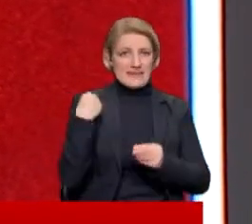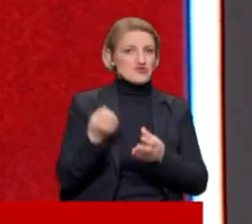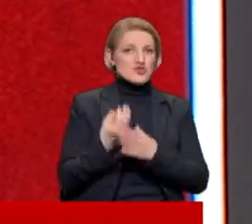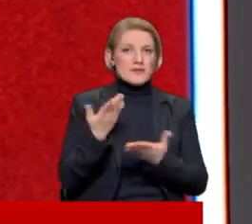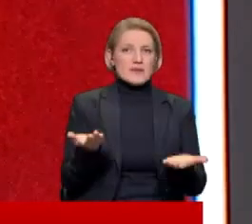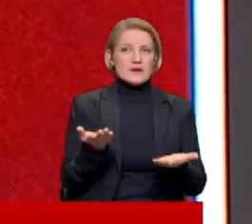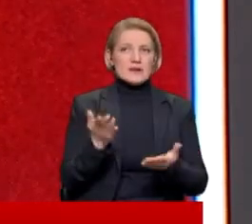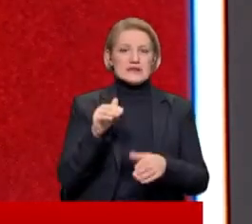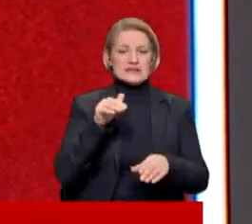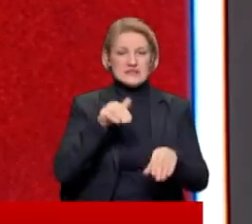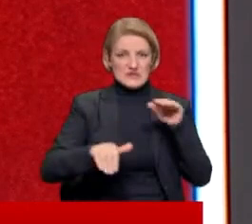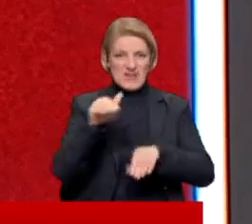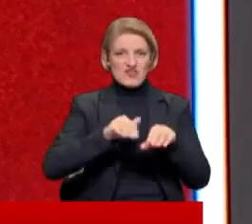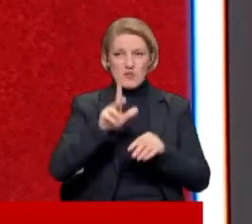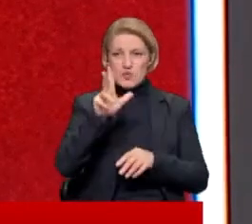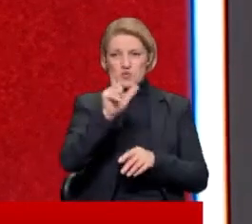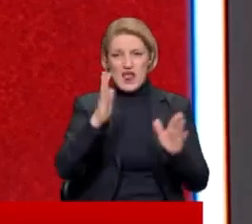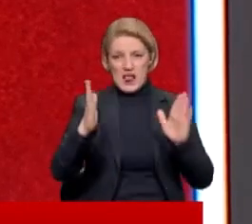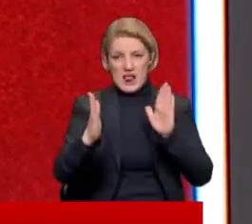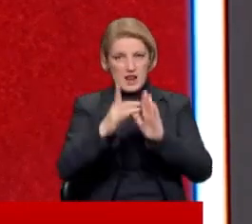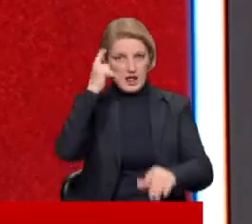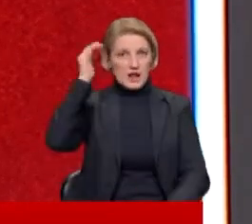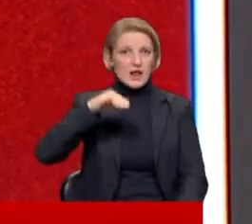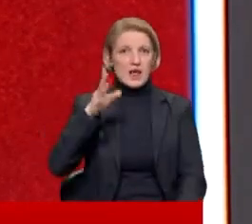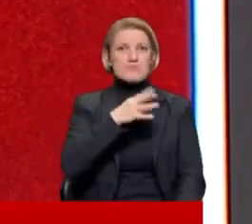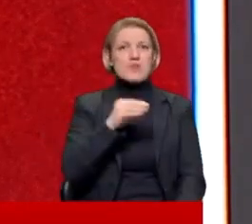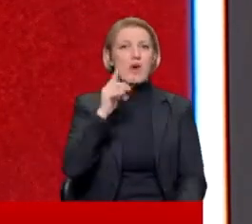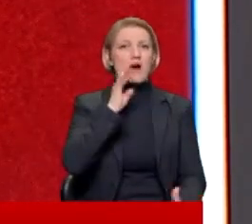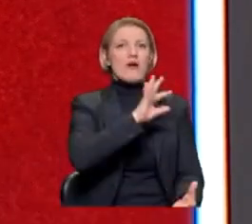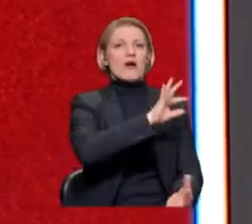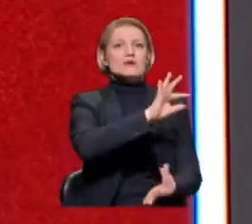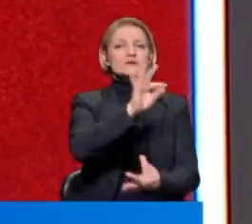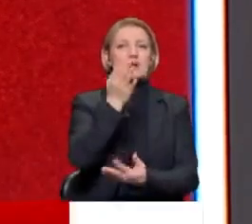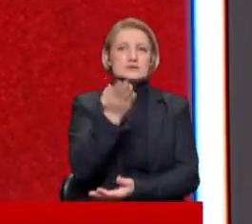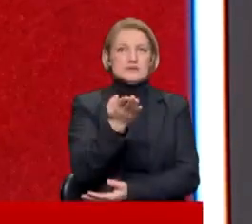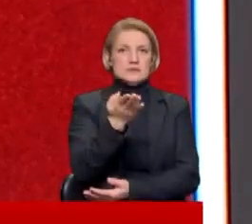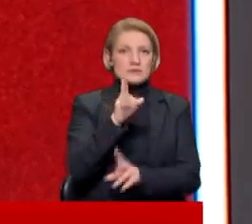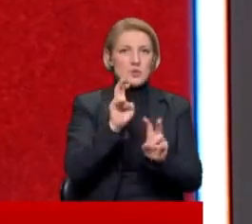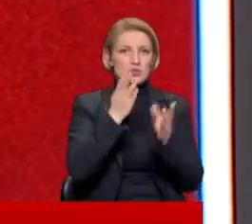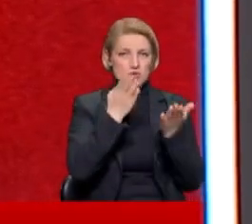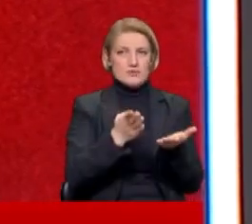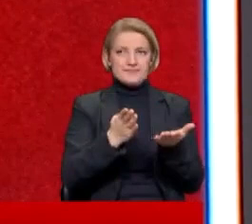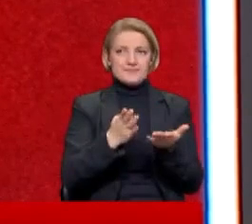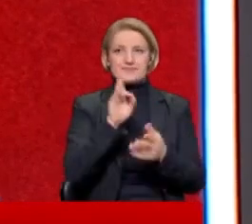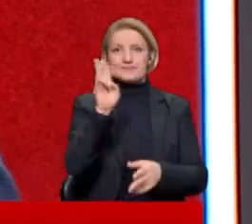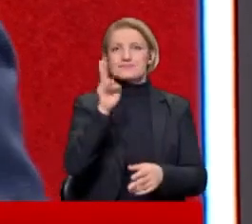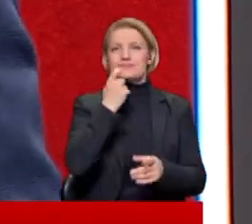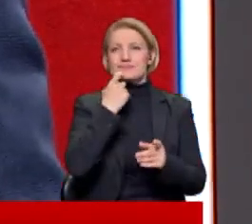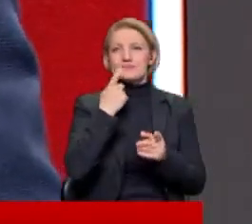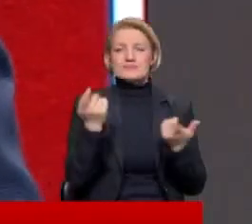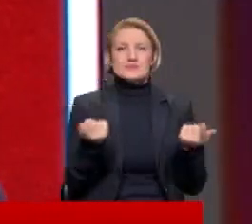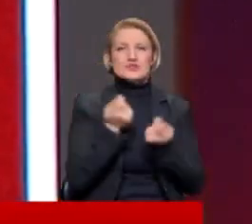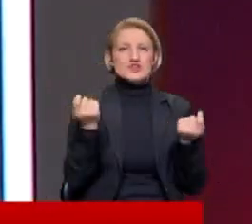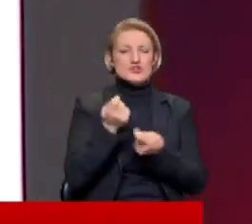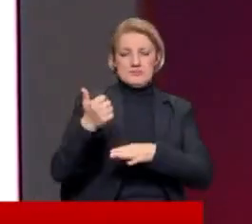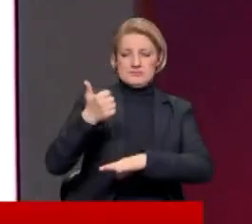çıkmadı ki. Yani seçime 3 ay kala mı aklınıza geliyor Allah aşkına? Yani milyonlarca insanı ilgilendiren bir husus. 20 yıldır iş başında